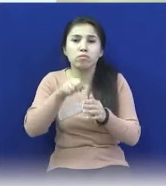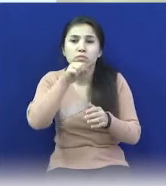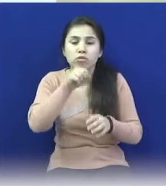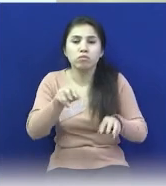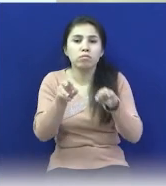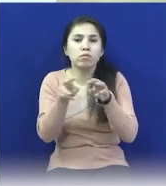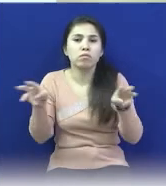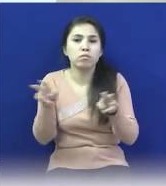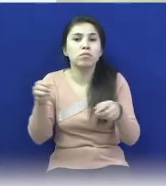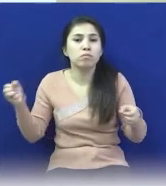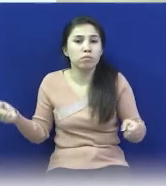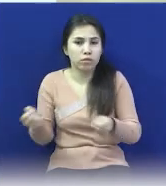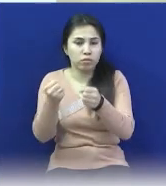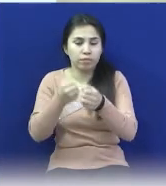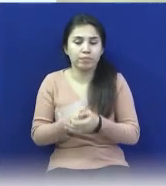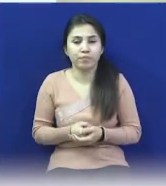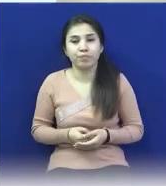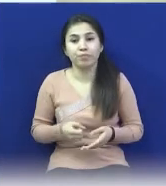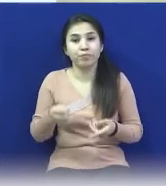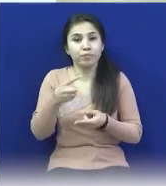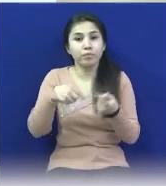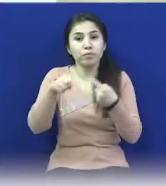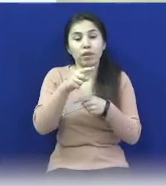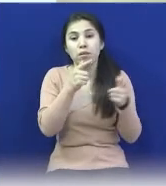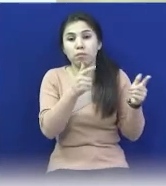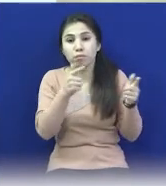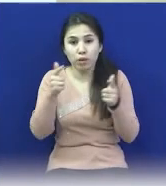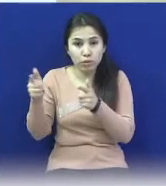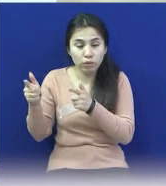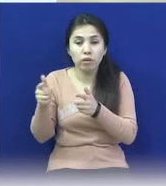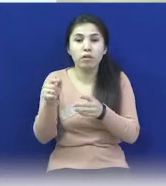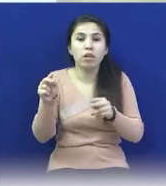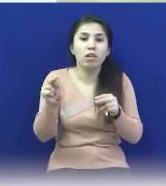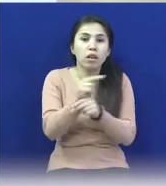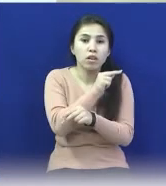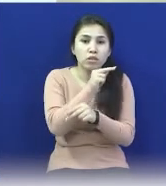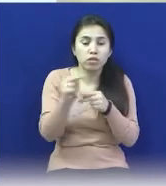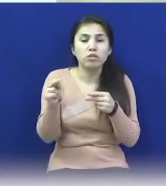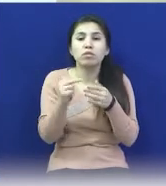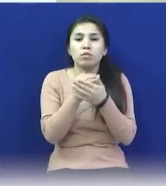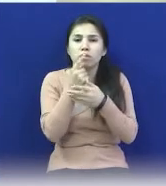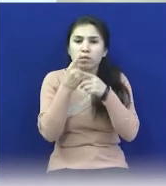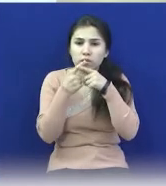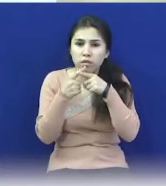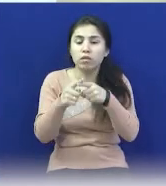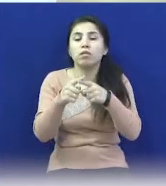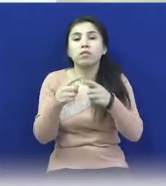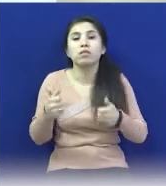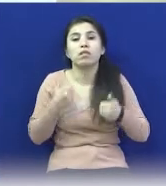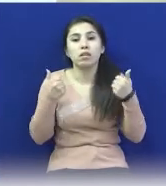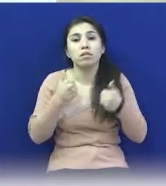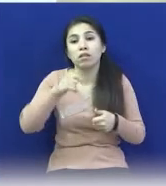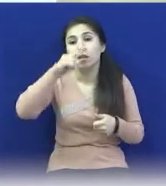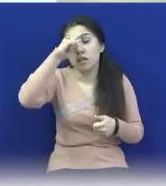принимали участие аким области Бердибек Сапарбаев, руководитель Европейского центра ВОЗ по ПМСП Мелита Якоб. Основным